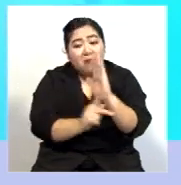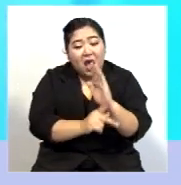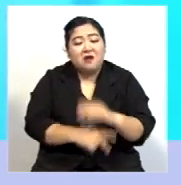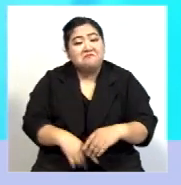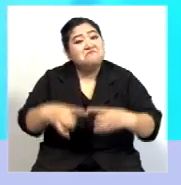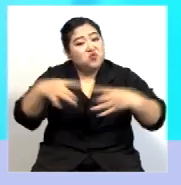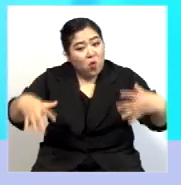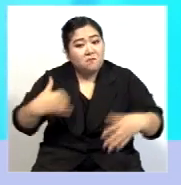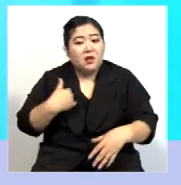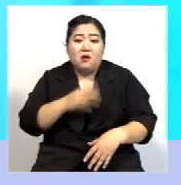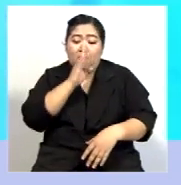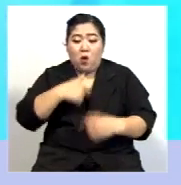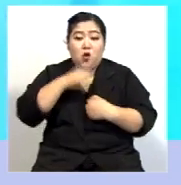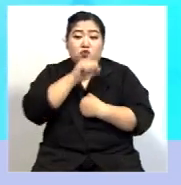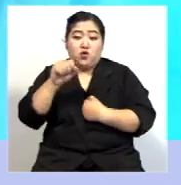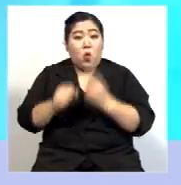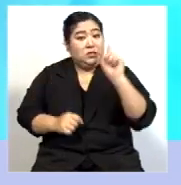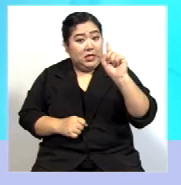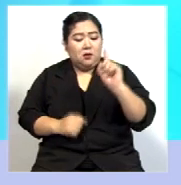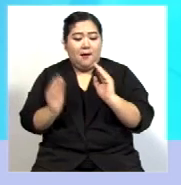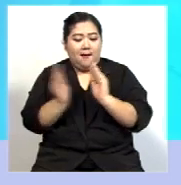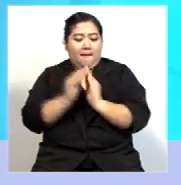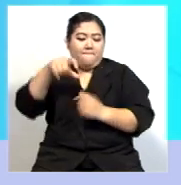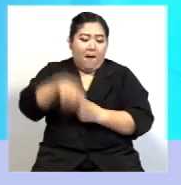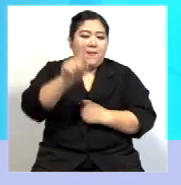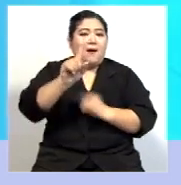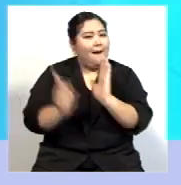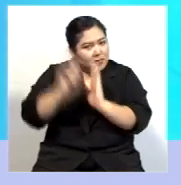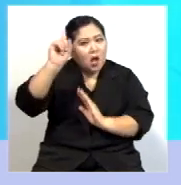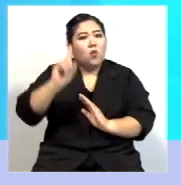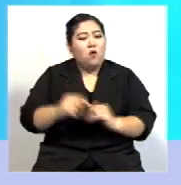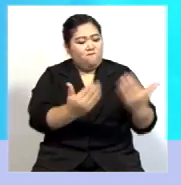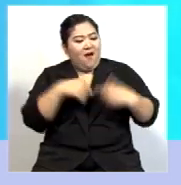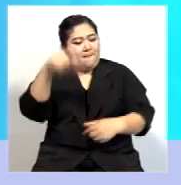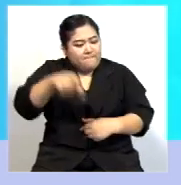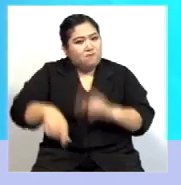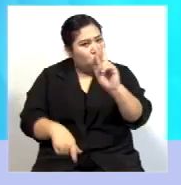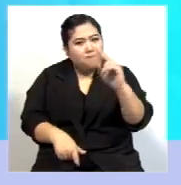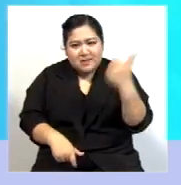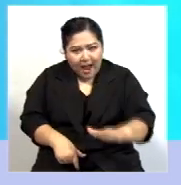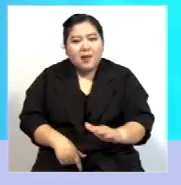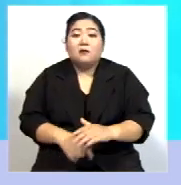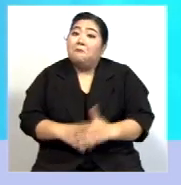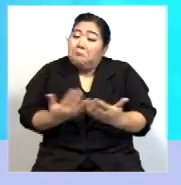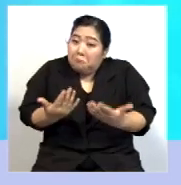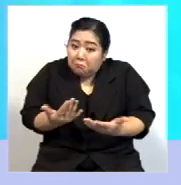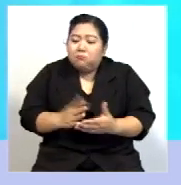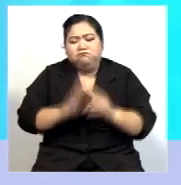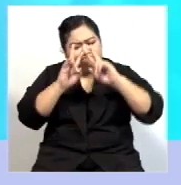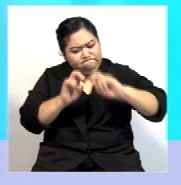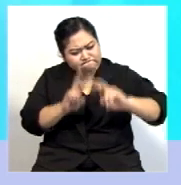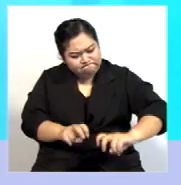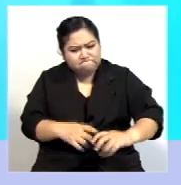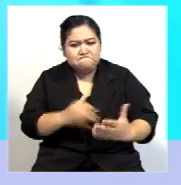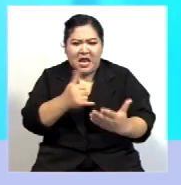ส.ส.1คนสามารถลงคะแนนเสียงได้เพียง1เสียงซึ่งการวินิจฉัยอาจจะเป็นไปได้ทั้ง